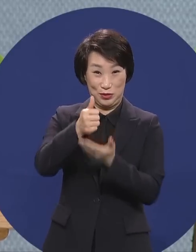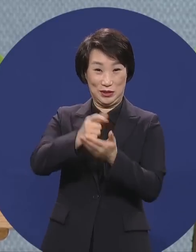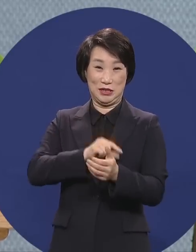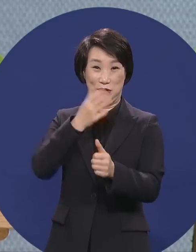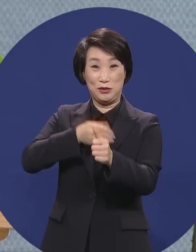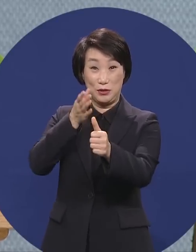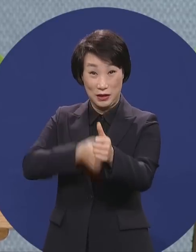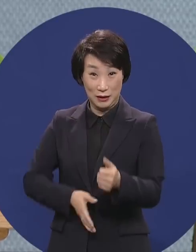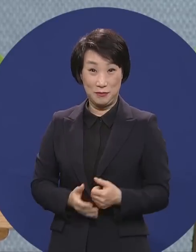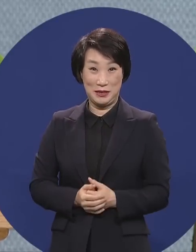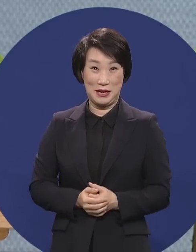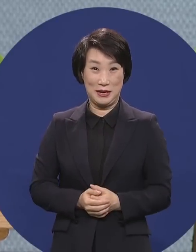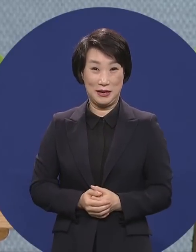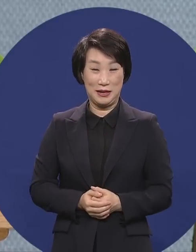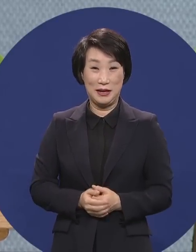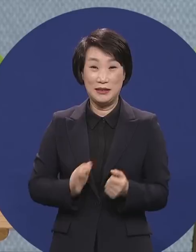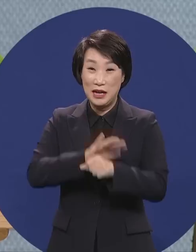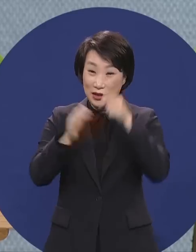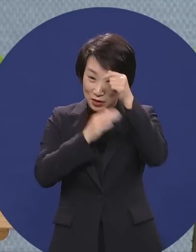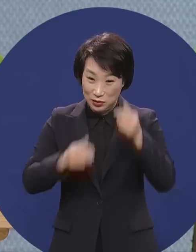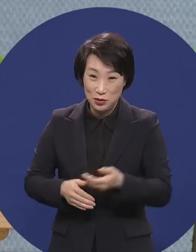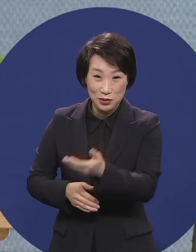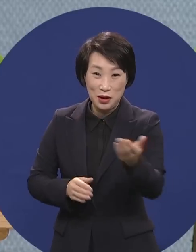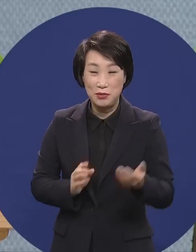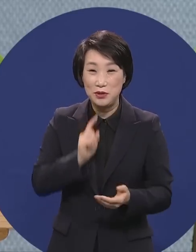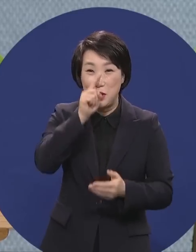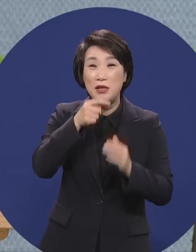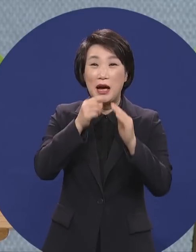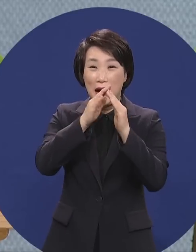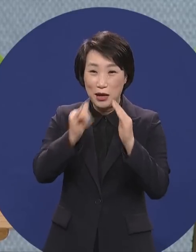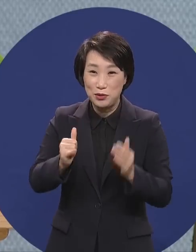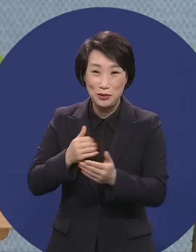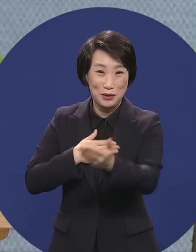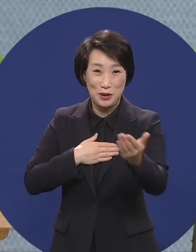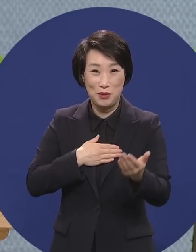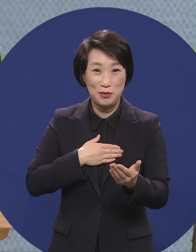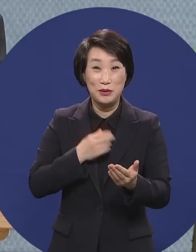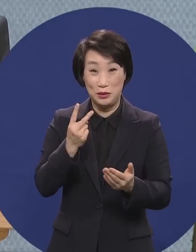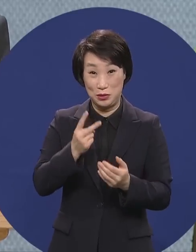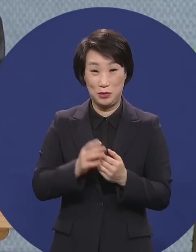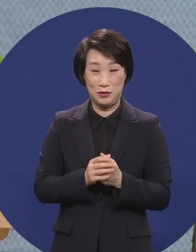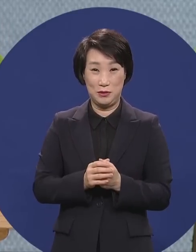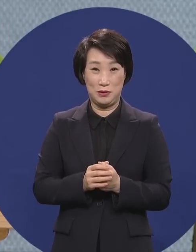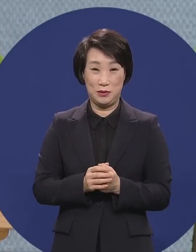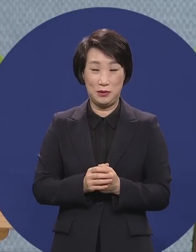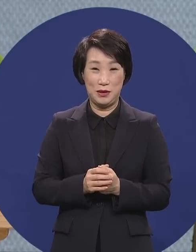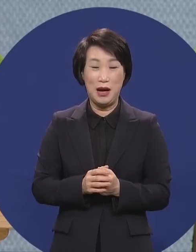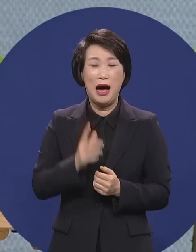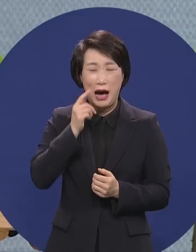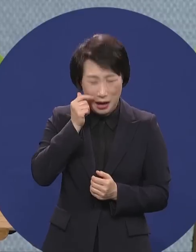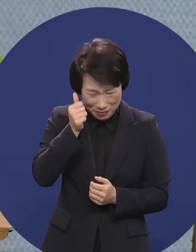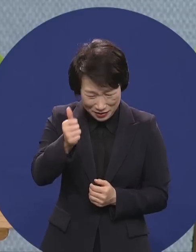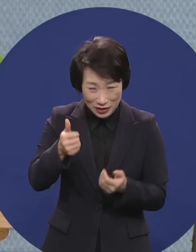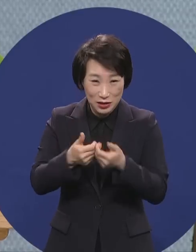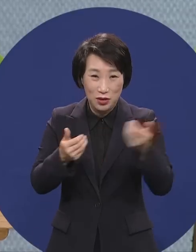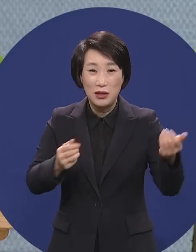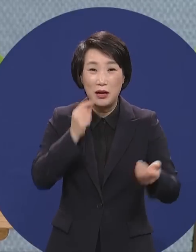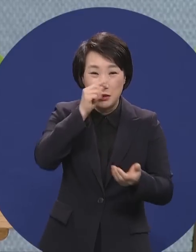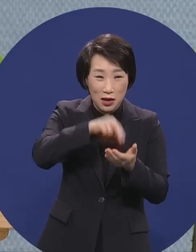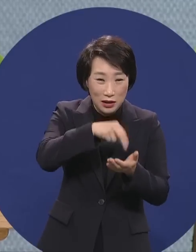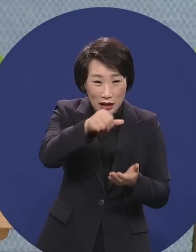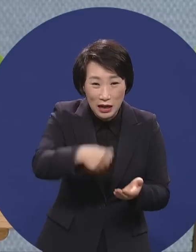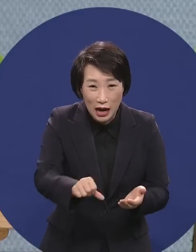축원합니다. 사랑하는 연세가족이요, 그리고 아버지를 떠난